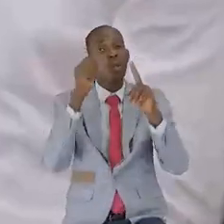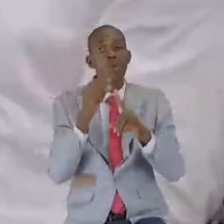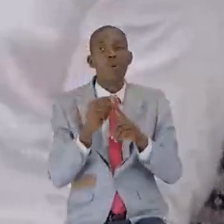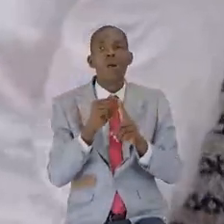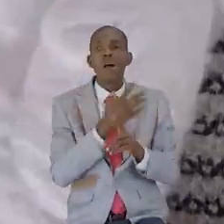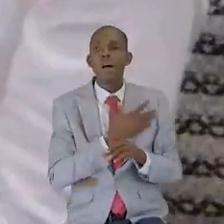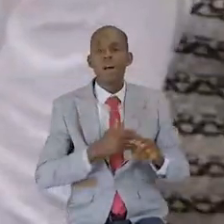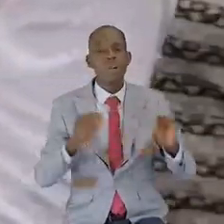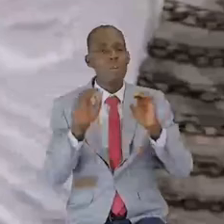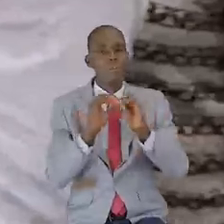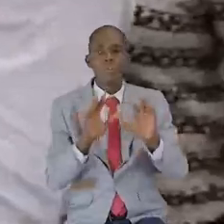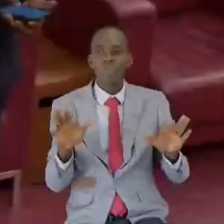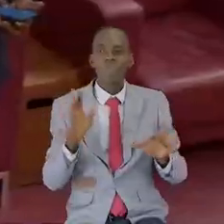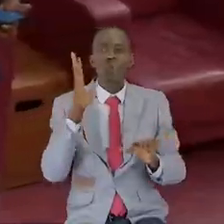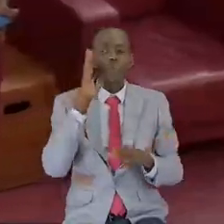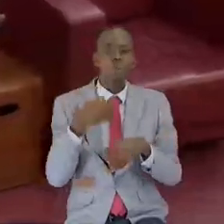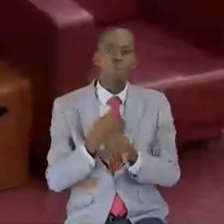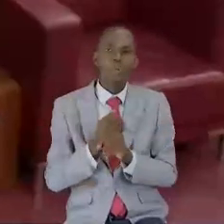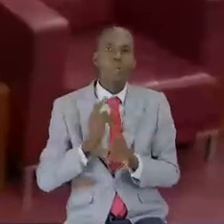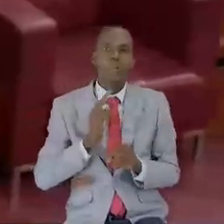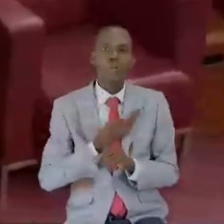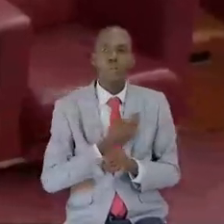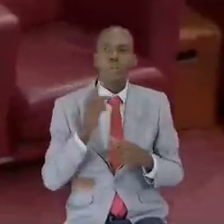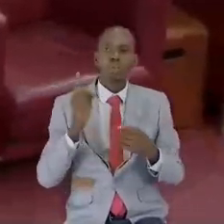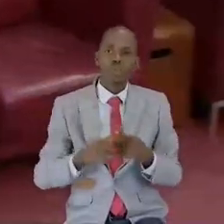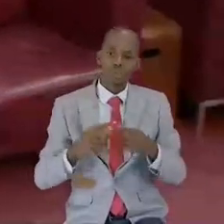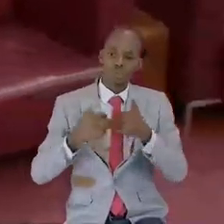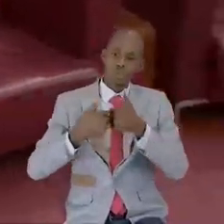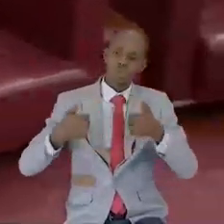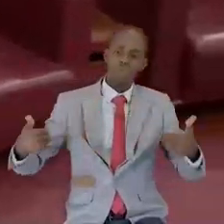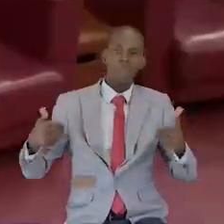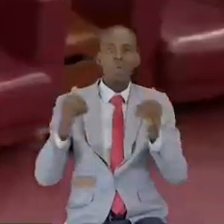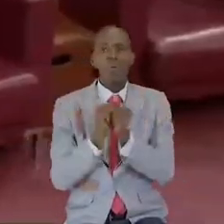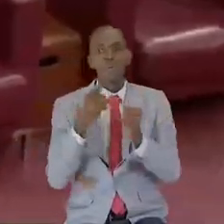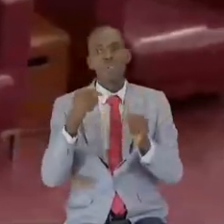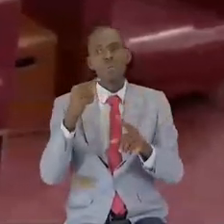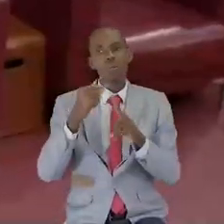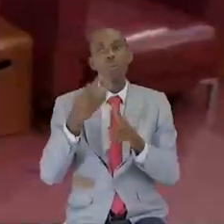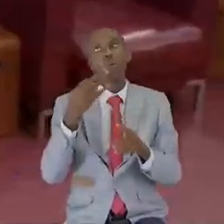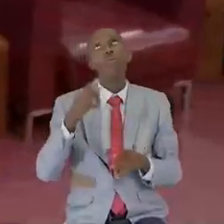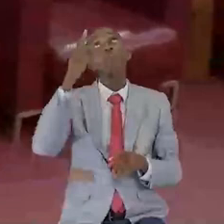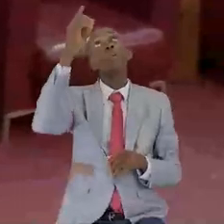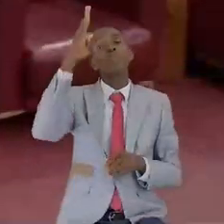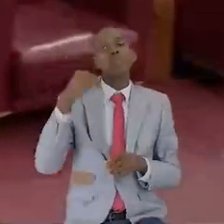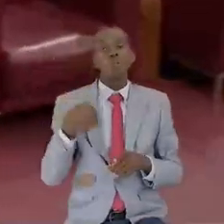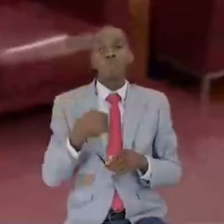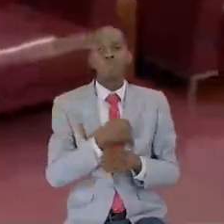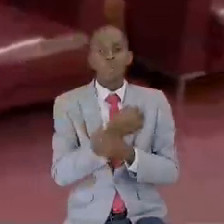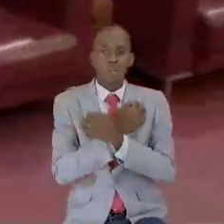rien ne peut nous pousser à penser, à nous séparer de la parole de Dieu que nous